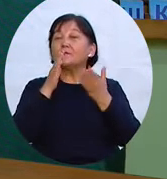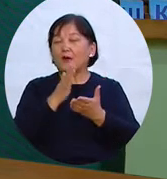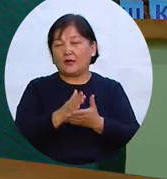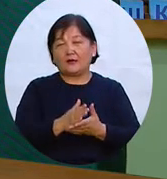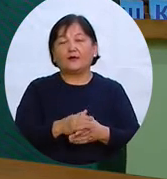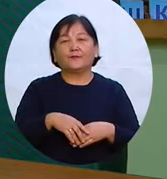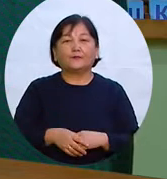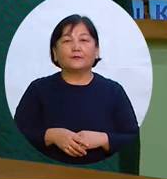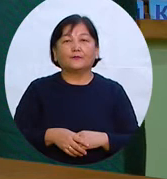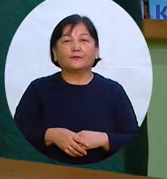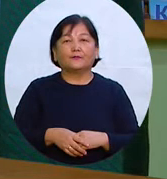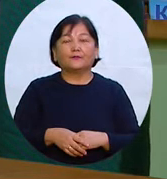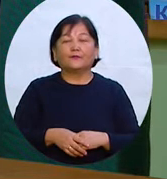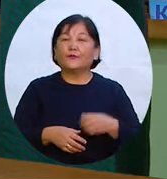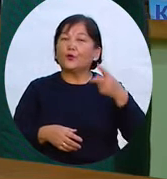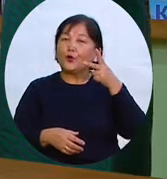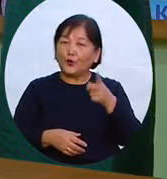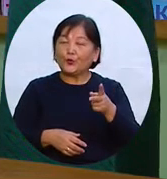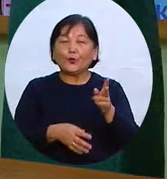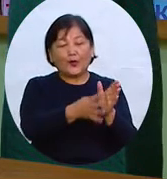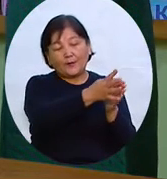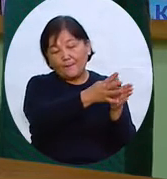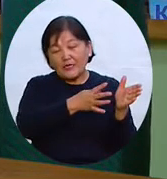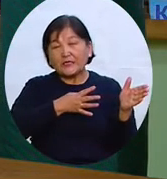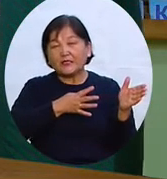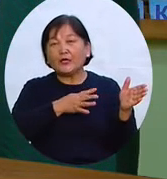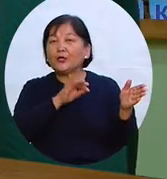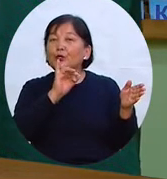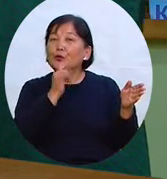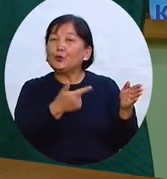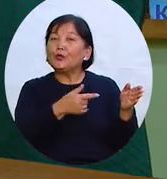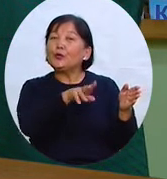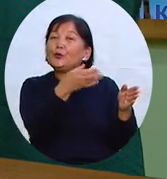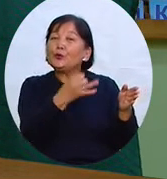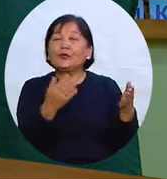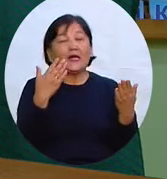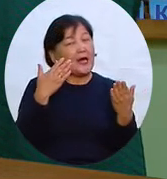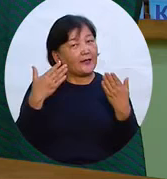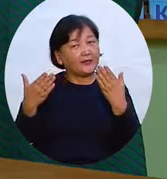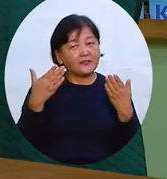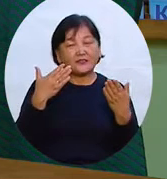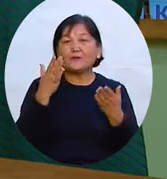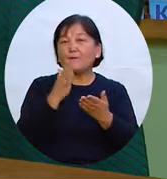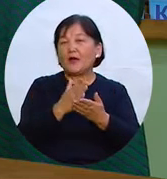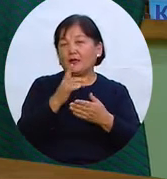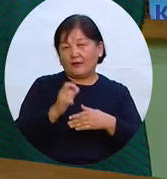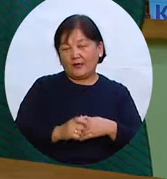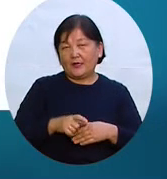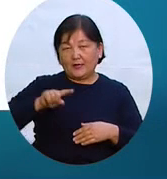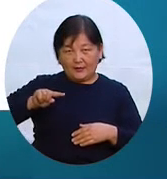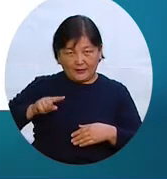ээ. Хоёрдугаар бадагт юуг юутай адилтгсан байна вэ? Яагаад вэ хүүхдүүд